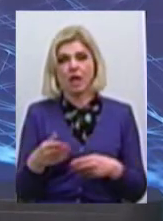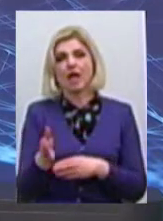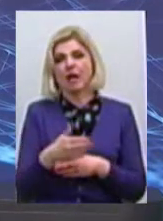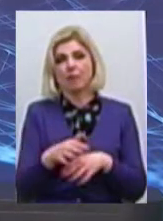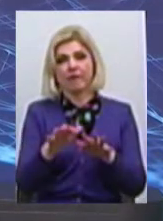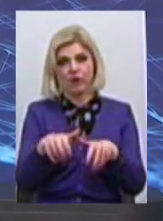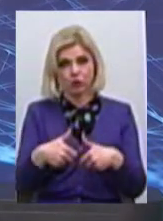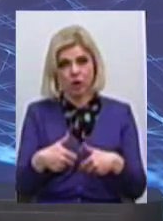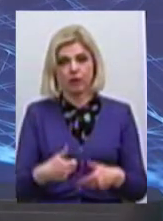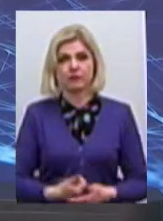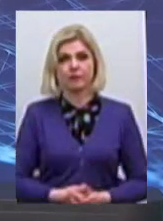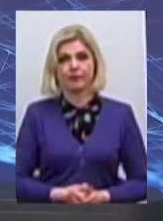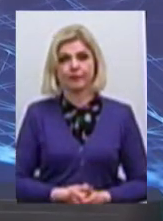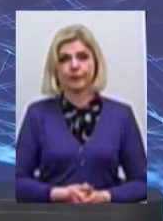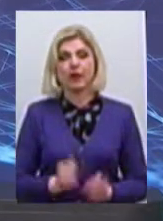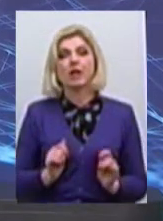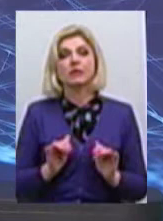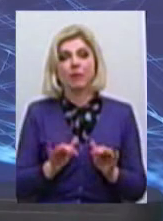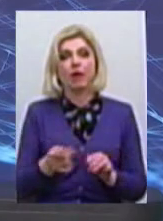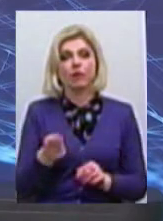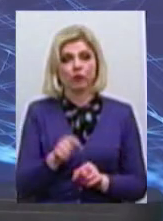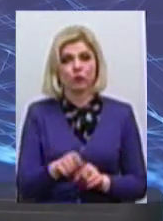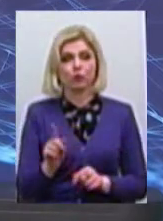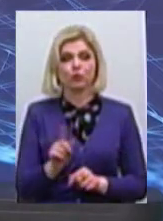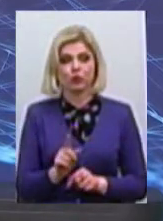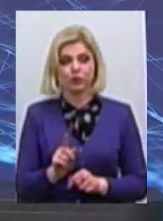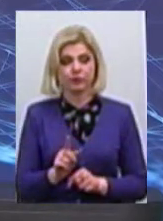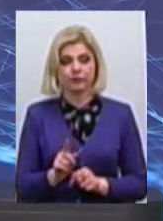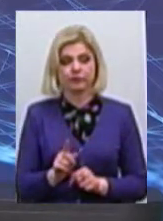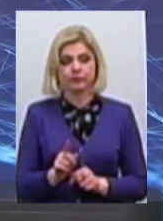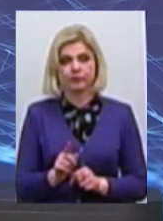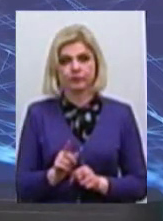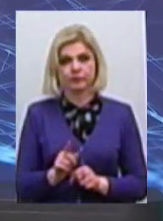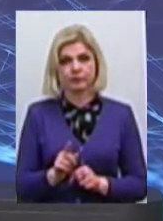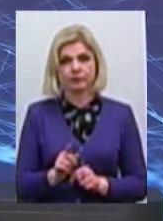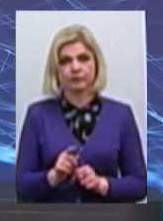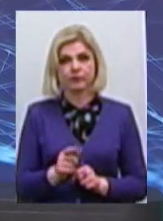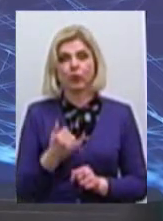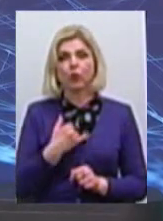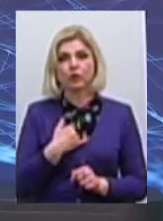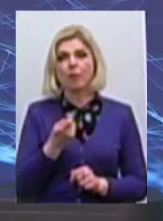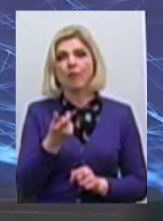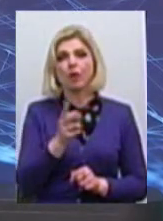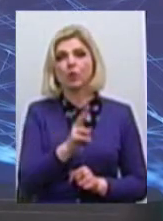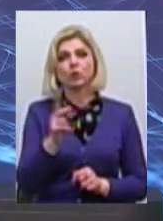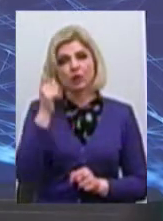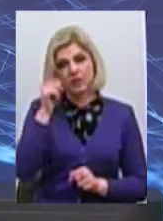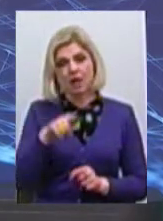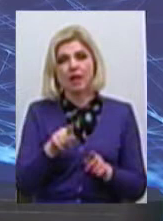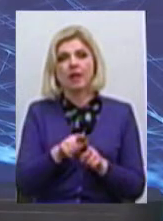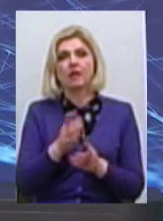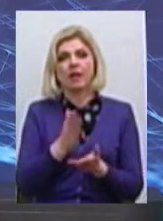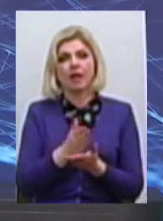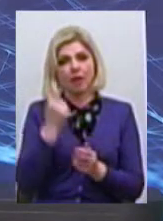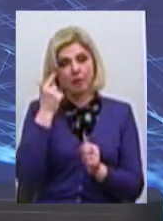вилучається. Справа в тому, що у нас мало хто знає, що є таке поняття, як